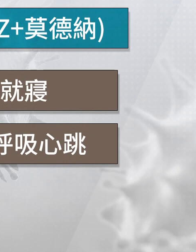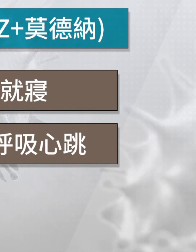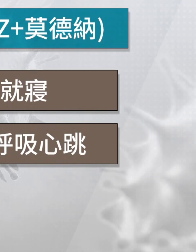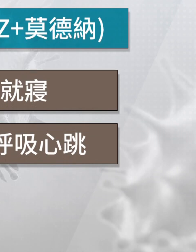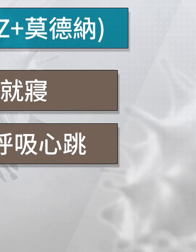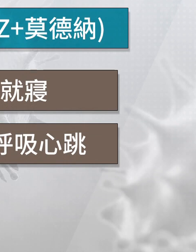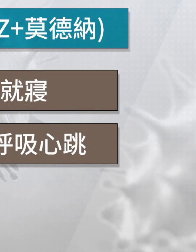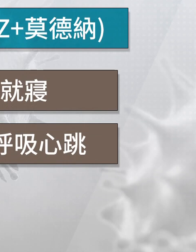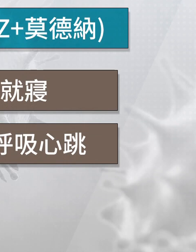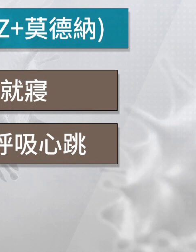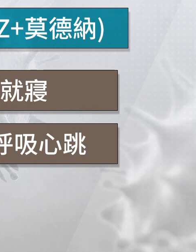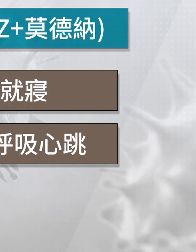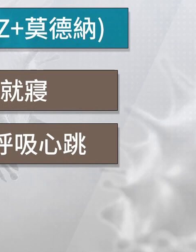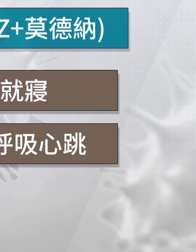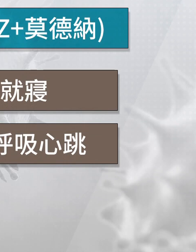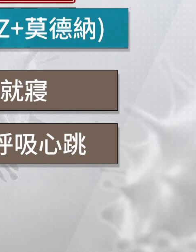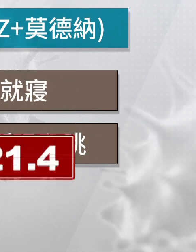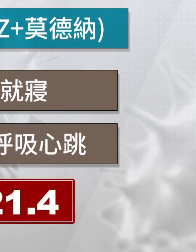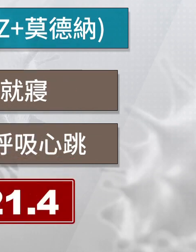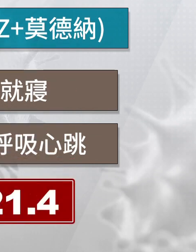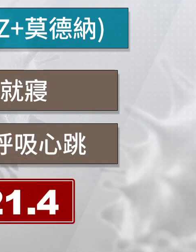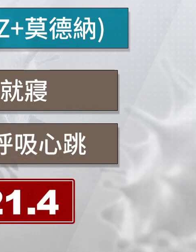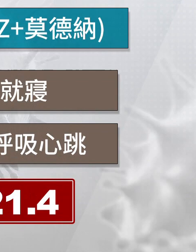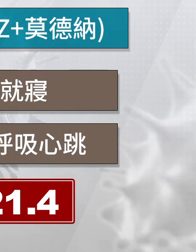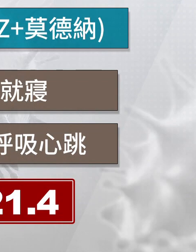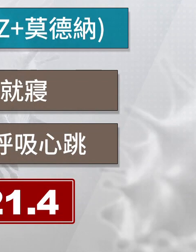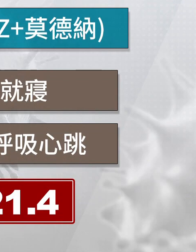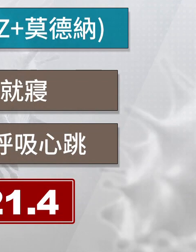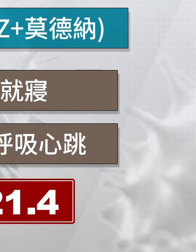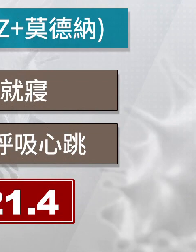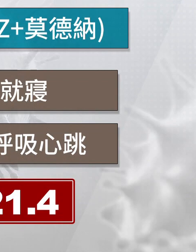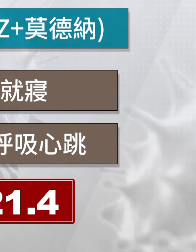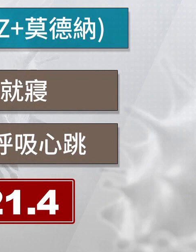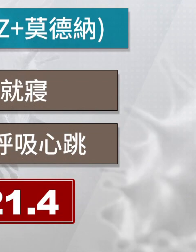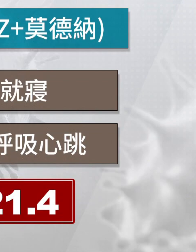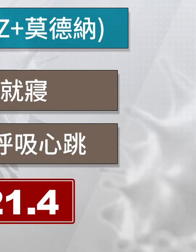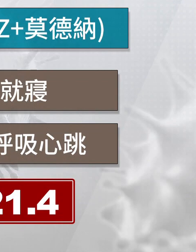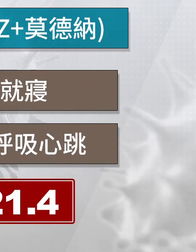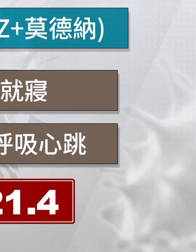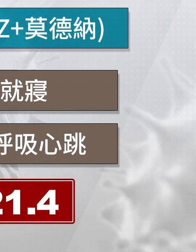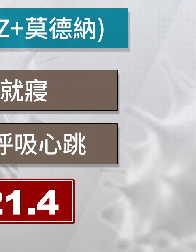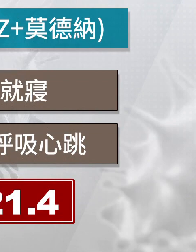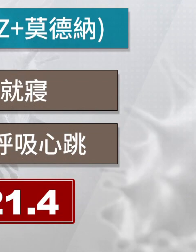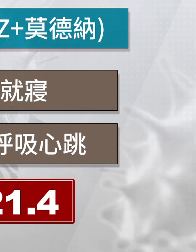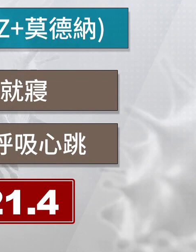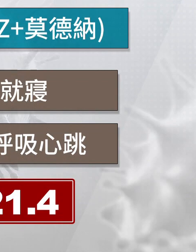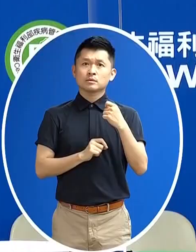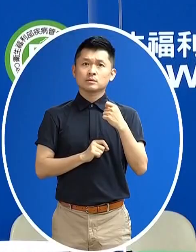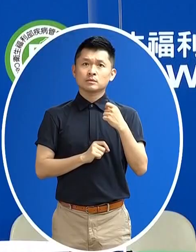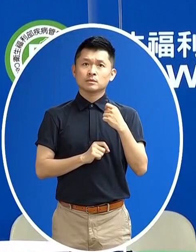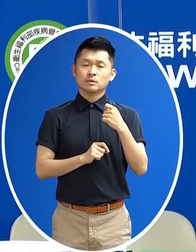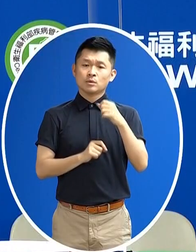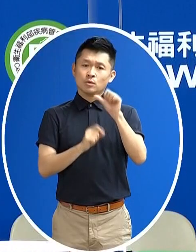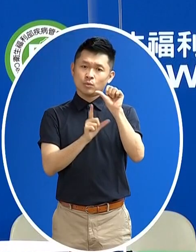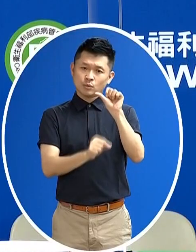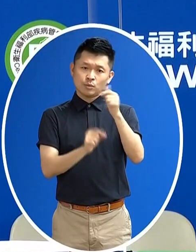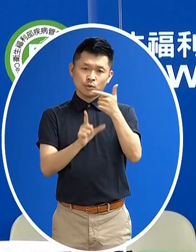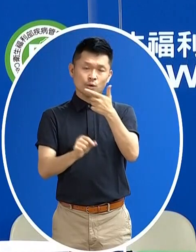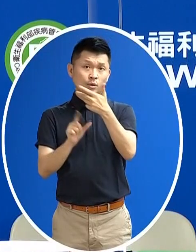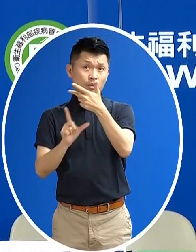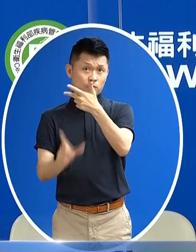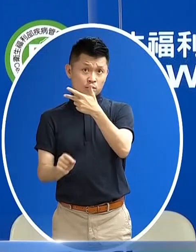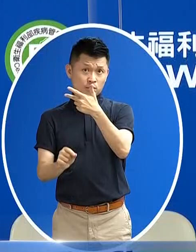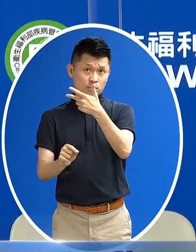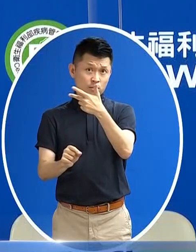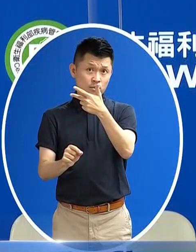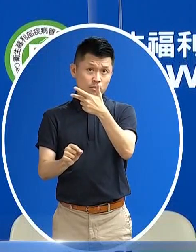紧急送医 ，PCR 阳性确诊 ，CT 值21.4，死因是心肺衰竭，新冠确诊。 主要是5、6、7月啊，这